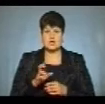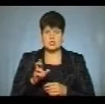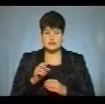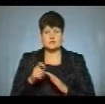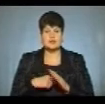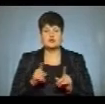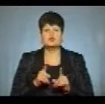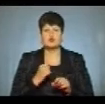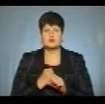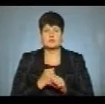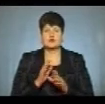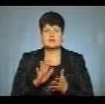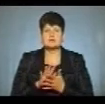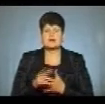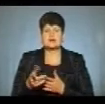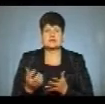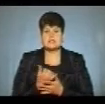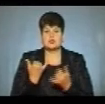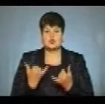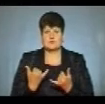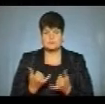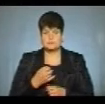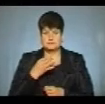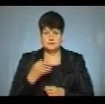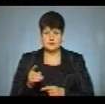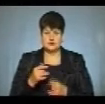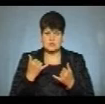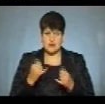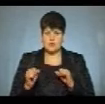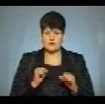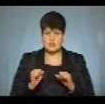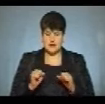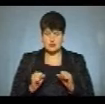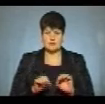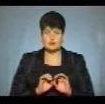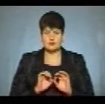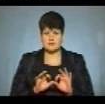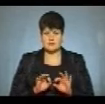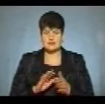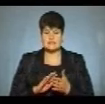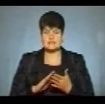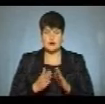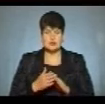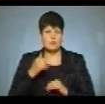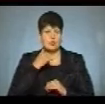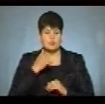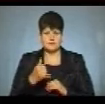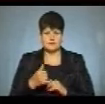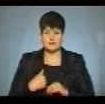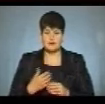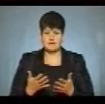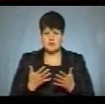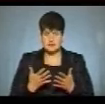дізнатися, що робитимуть зі сміттям, яке знайшли сьогодні. Він повідомив, що зараз у відрядженні, тому прокоментував ситуацію телефоном. Ми